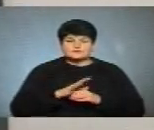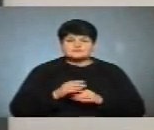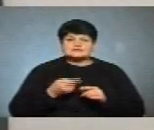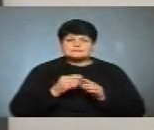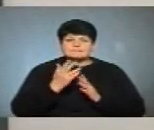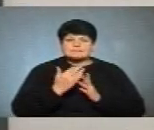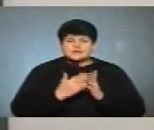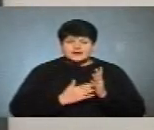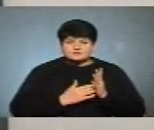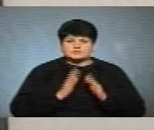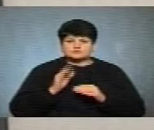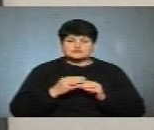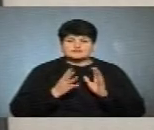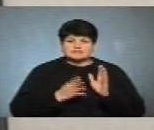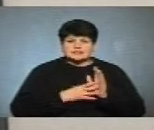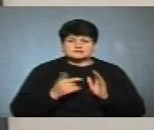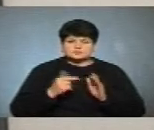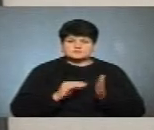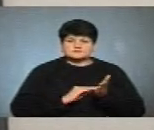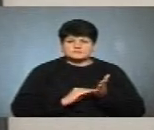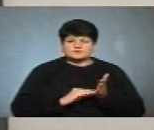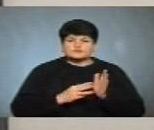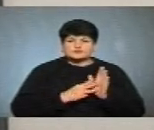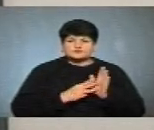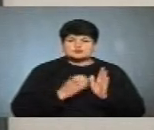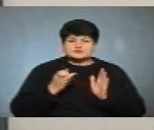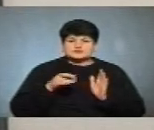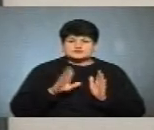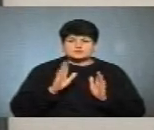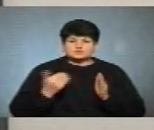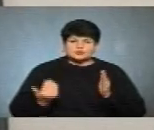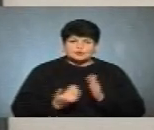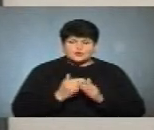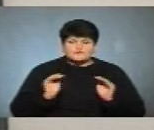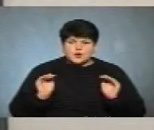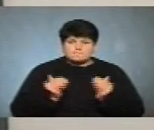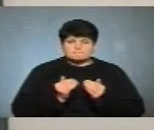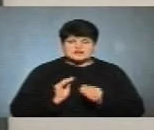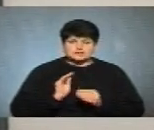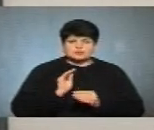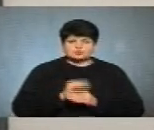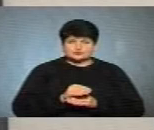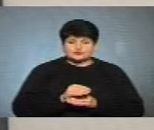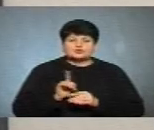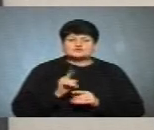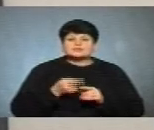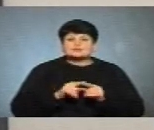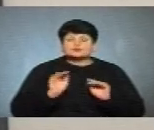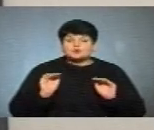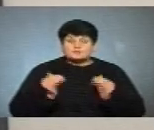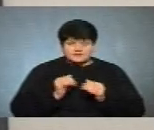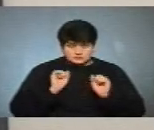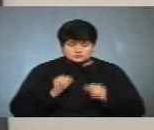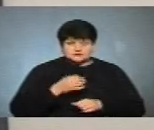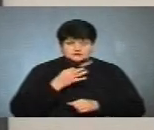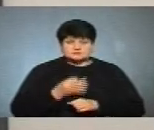обмежень, які почнуть діяти з 19 грудня, зазначено, що з 8 січня будуть нові обмеження додаткові. А що це буде за обмеження, чи можете ви нам